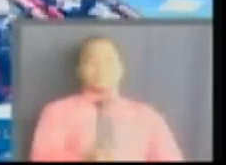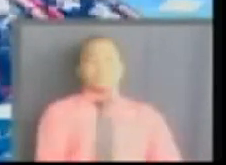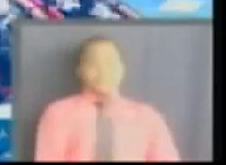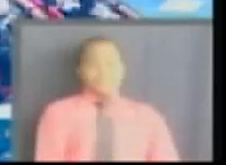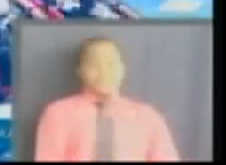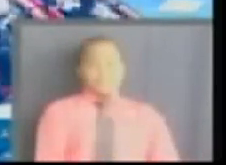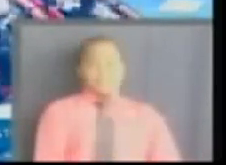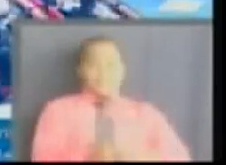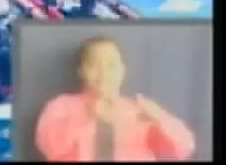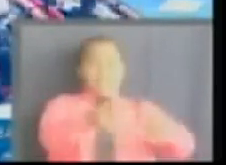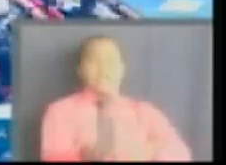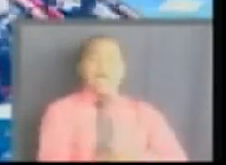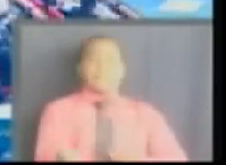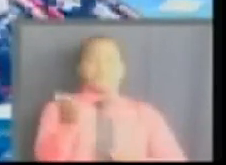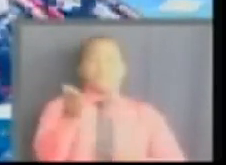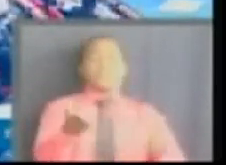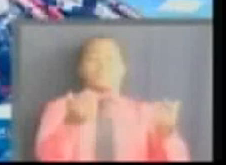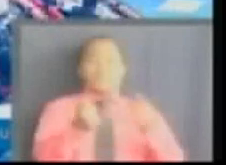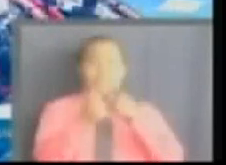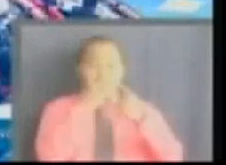asubuhi ya leo ya kuweza kusema machache juu ya